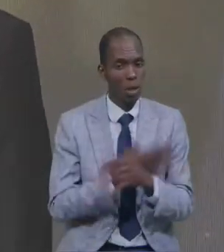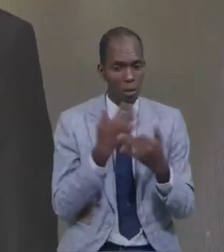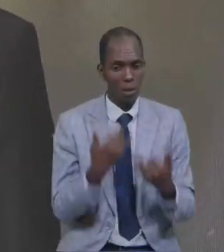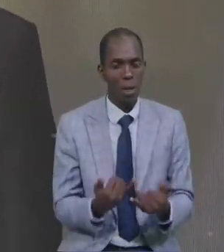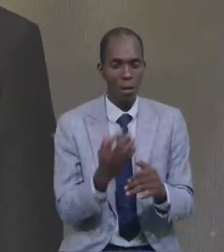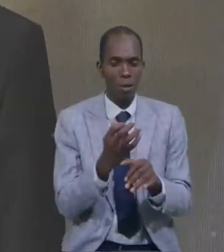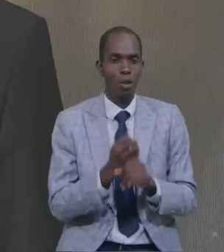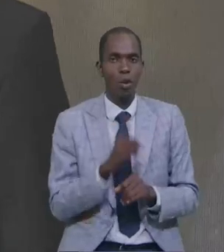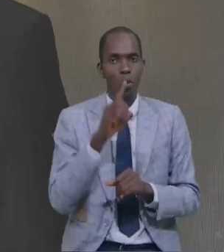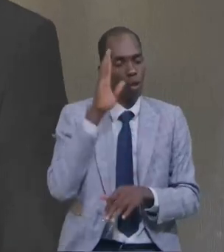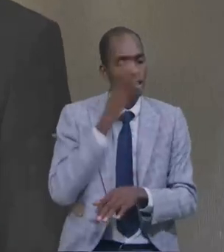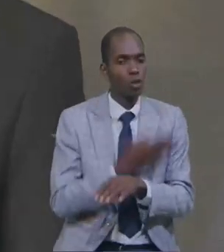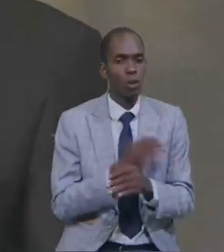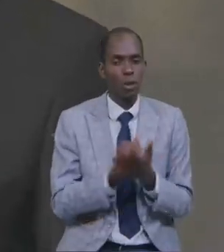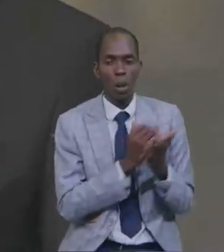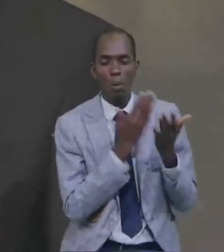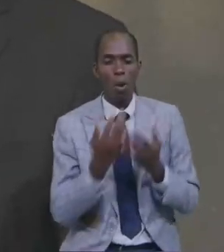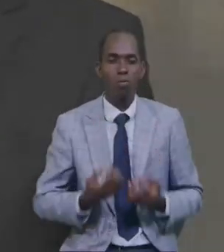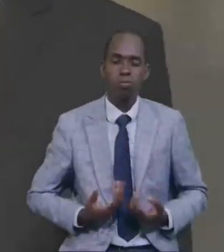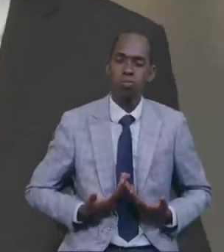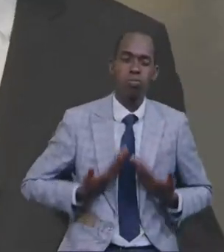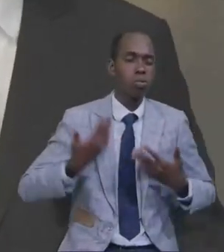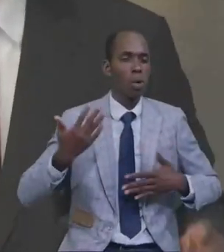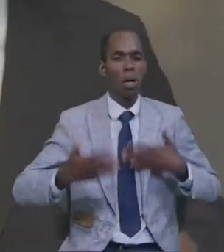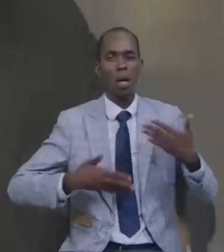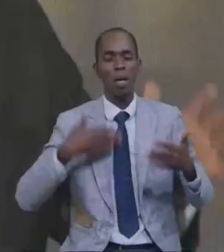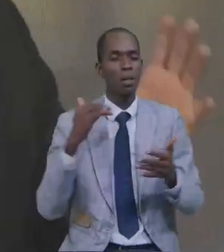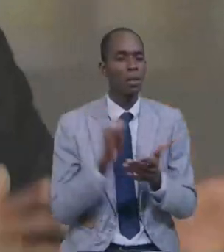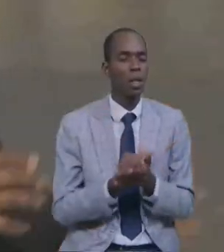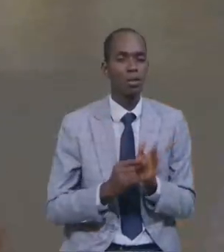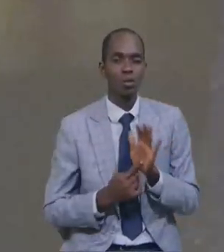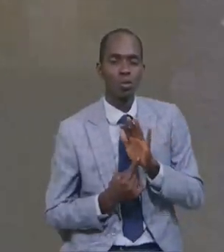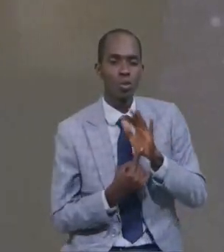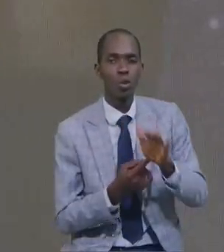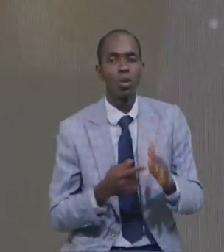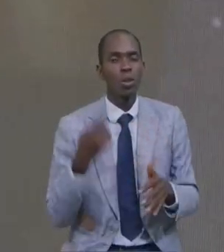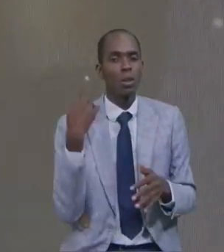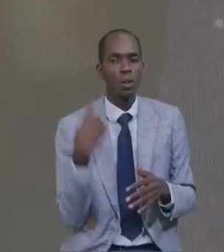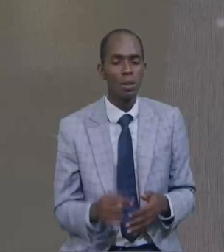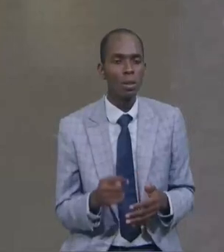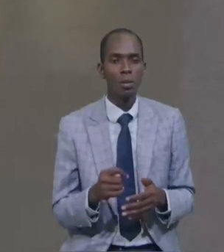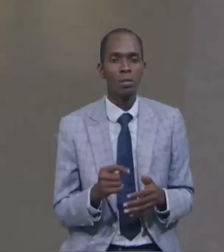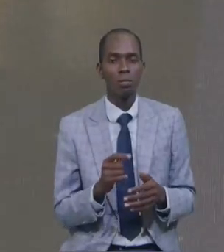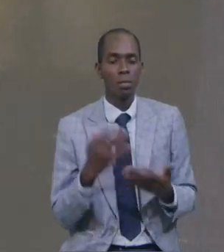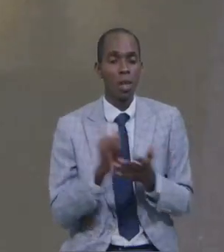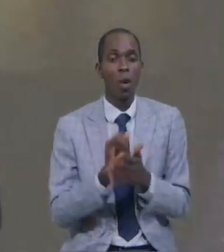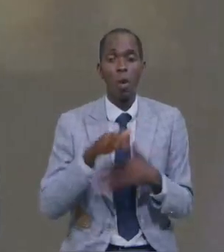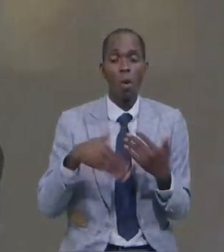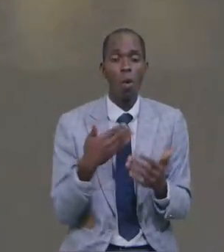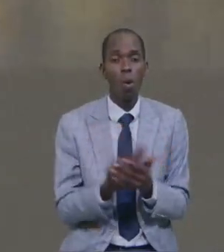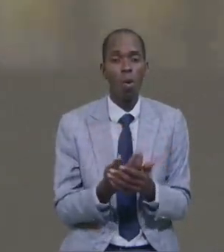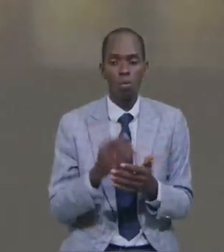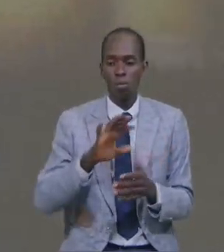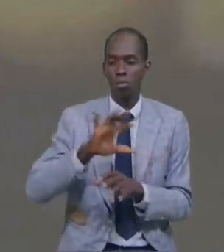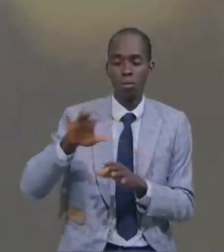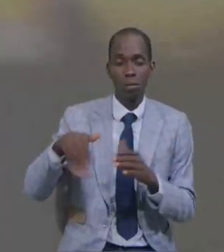de toute sa possession et toutes les promesses et prophéties que Dieu a données.